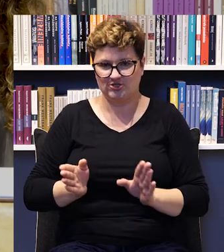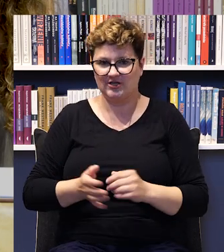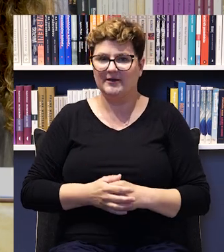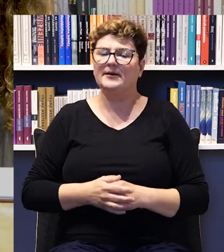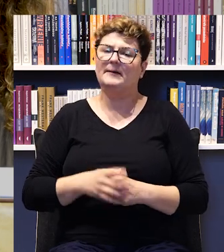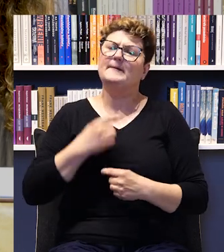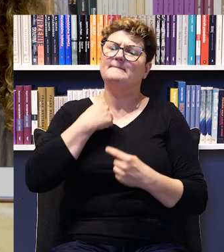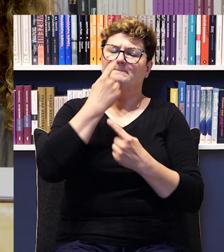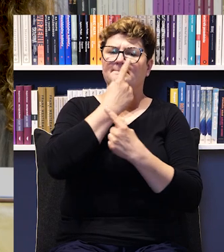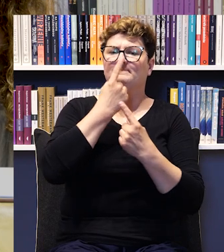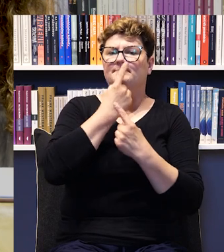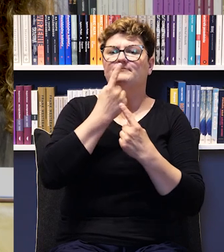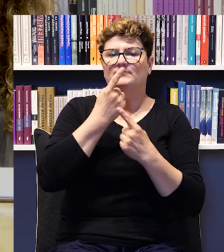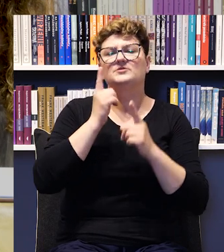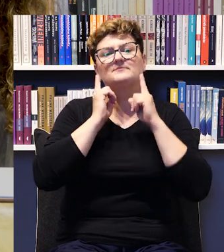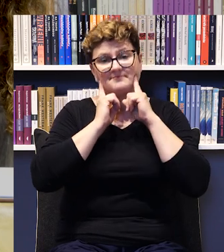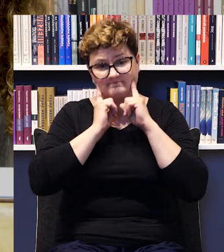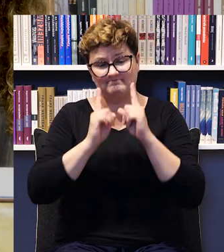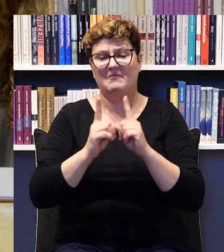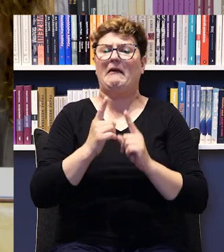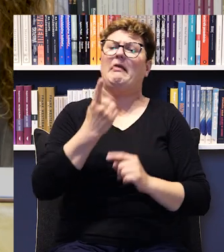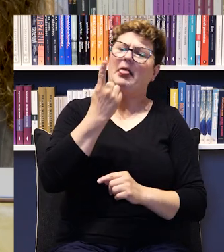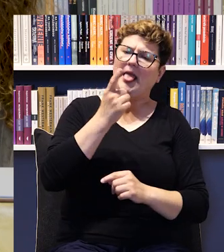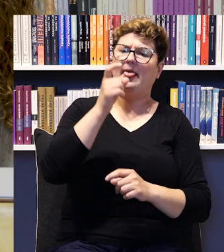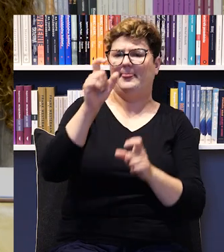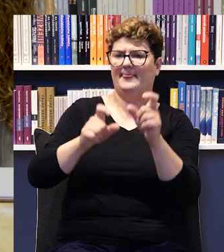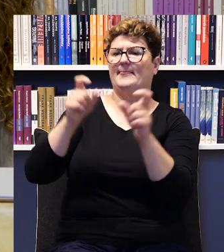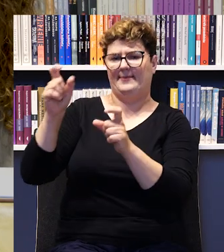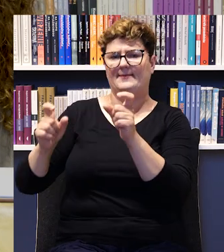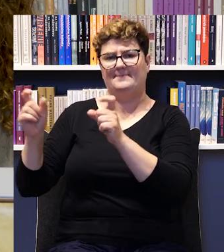ile rzeczywiście w przypadku pojedynczych jednostek